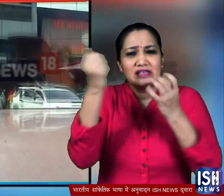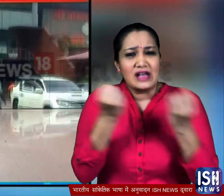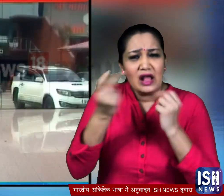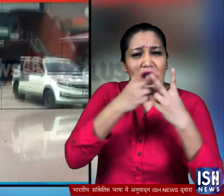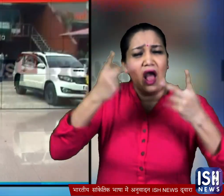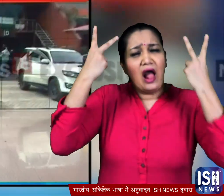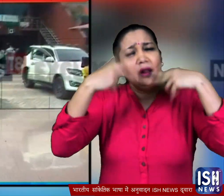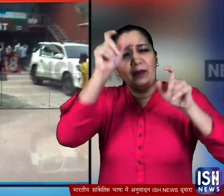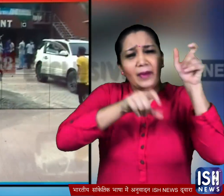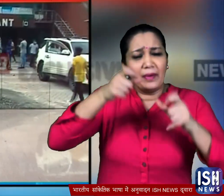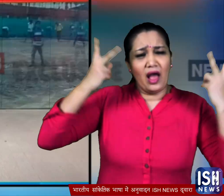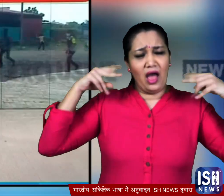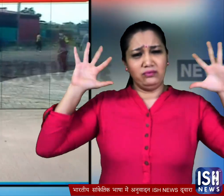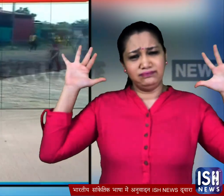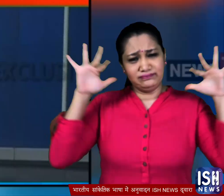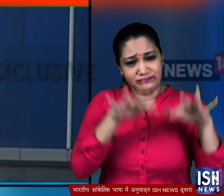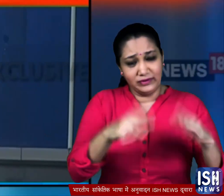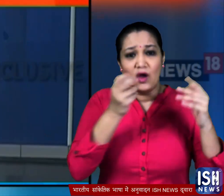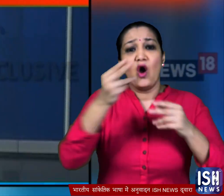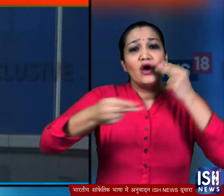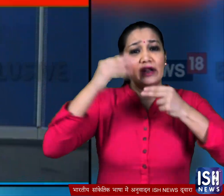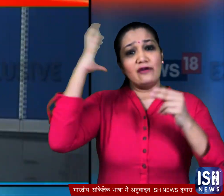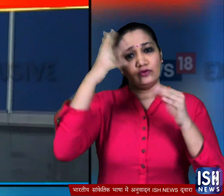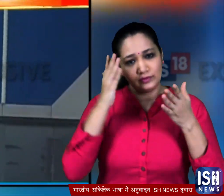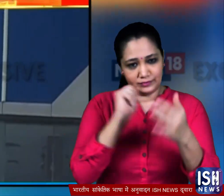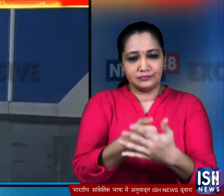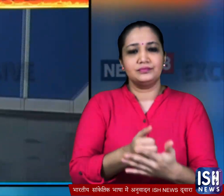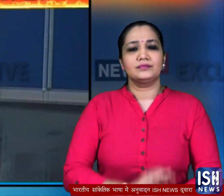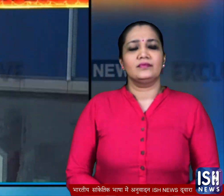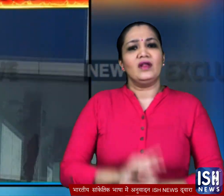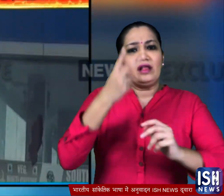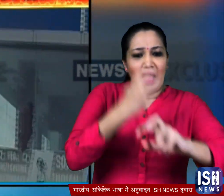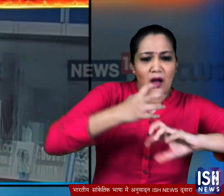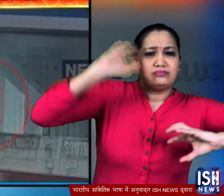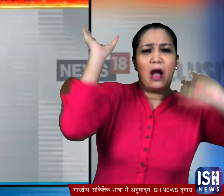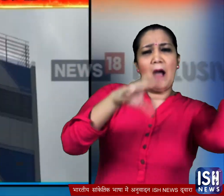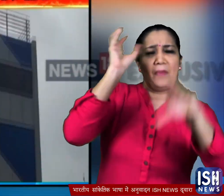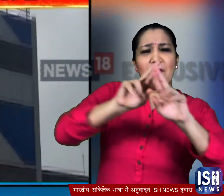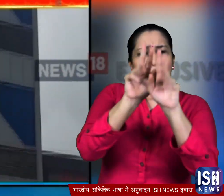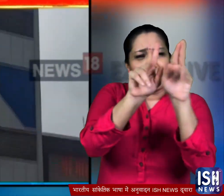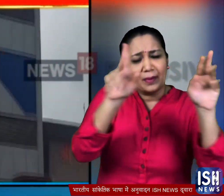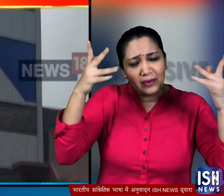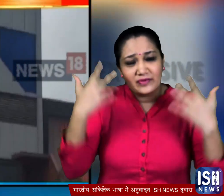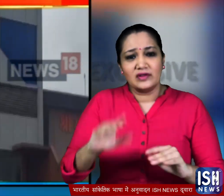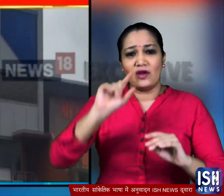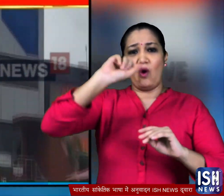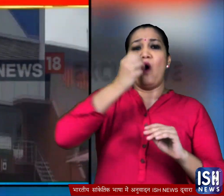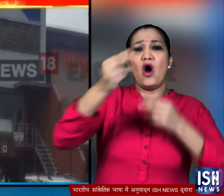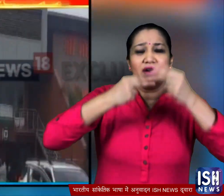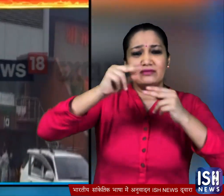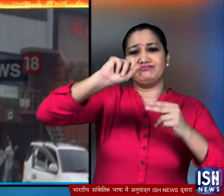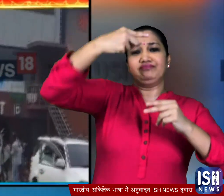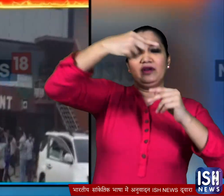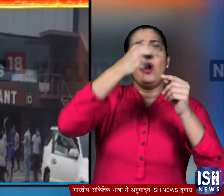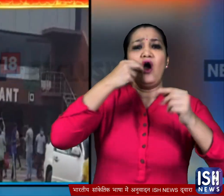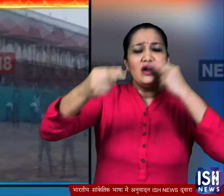दर्जनों लोग दोपहर के वक्त रेस्टोरेंट पर पहुंच गए और रेस्टोरेंट पर पत्थर बरसाने शुरू कर दिए। एक होटल की पहली मंजिल पर बने रेस्टोरेंट